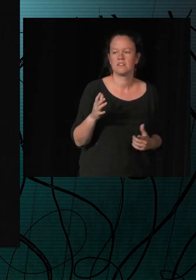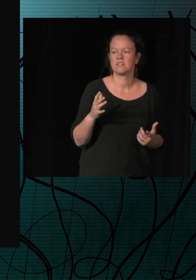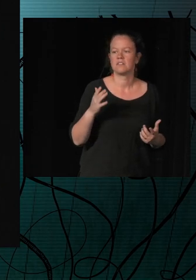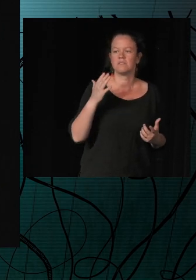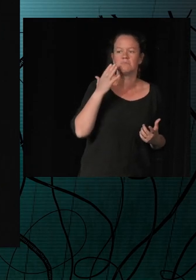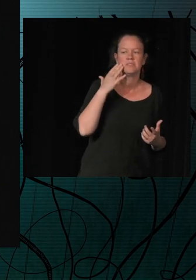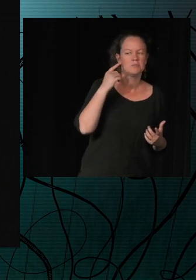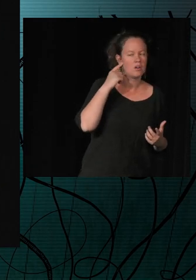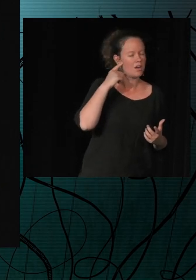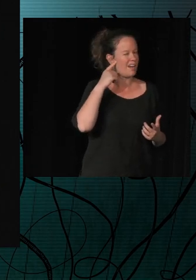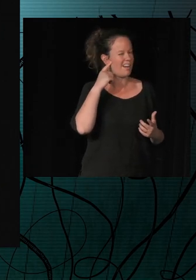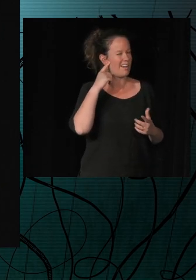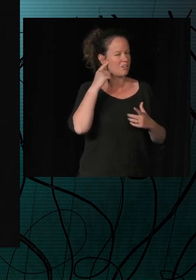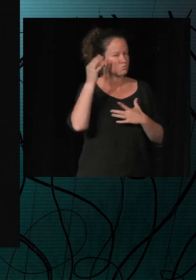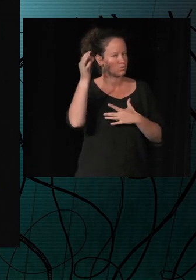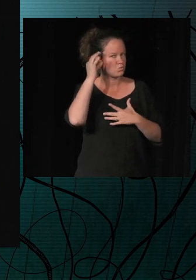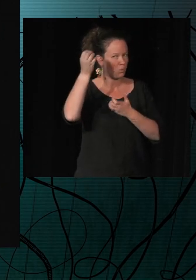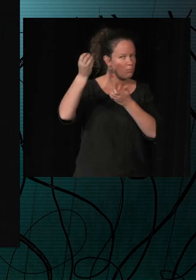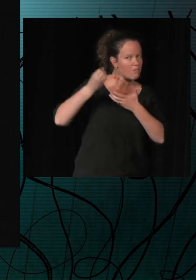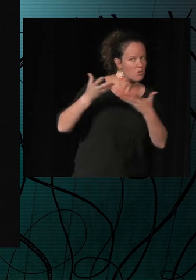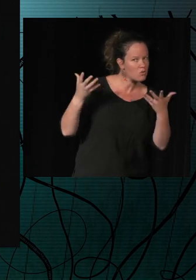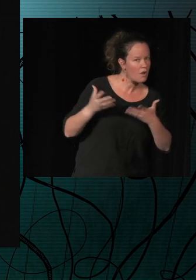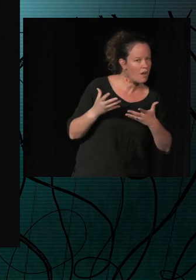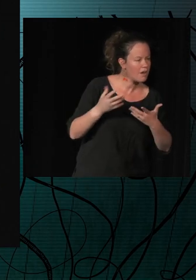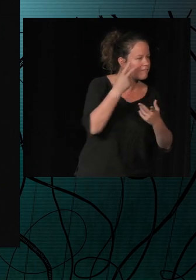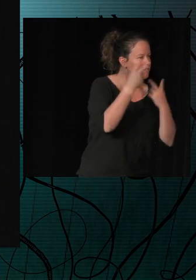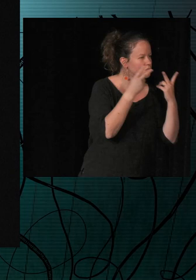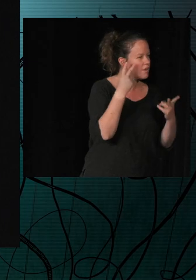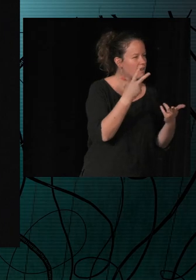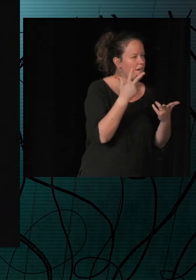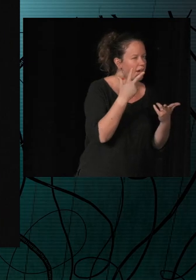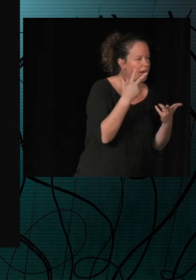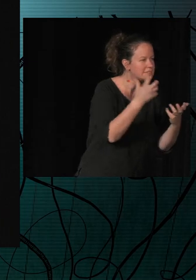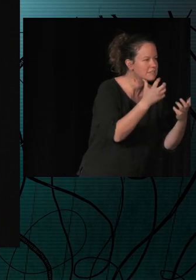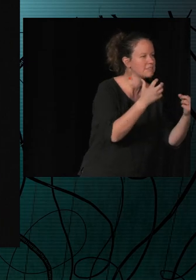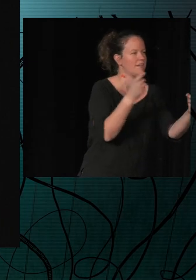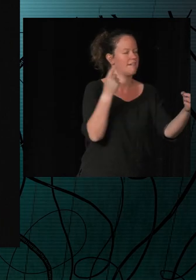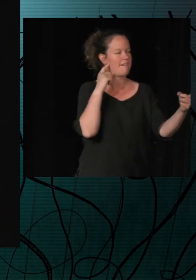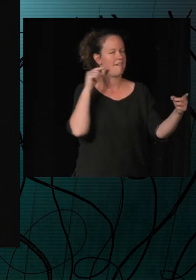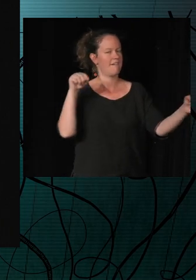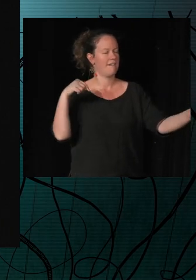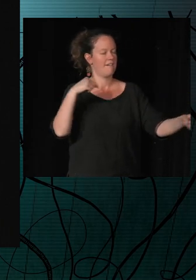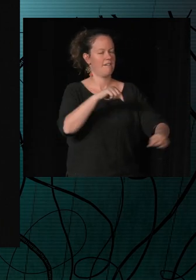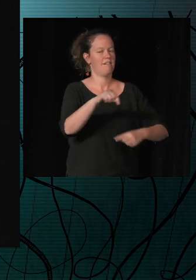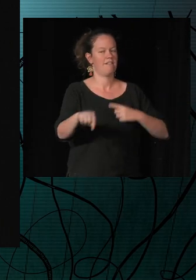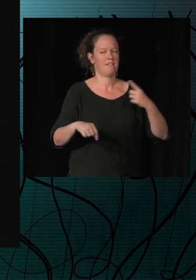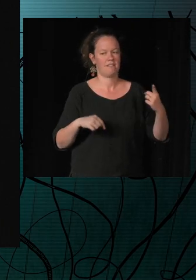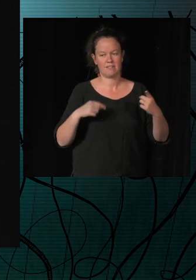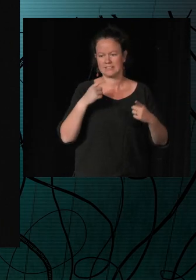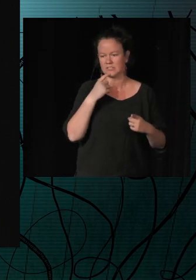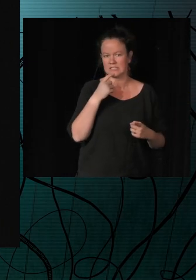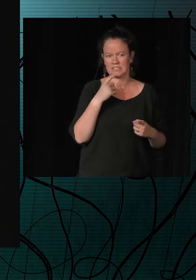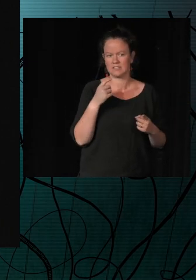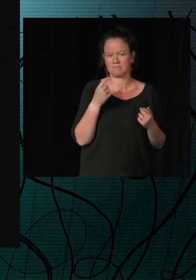design par ce que j'ai moi en visuel ou ce que j'ai pas bah effectivement je vais forcément plus me focus sur